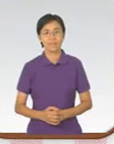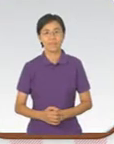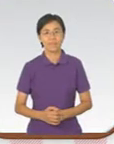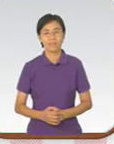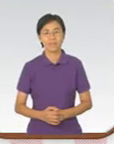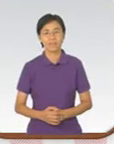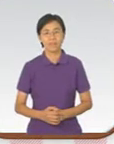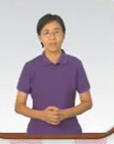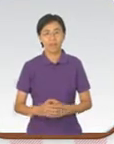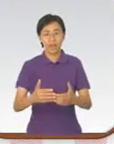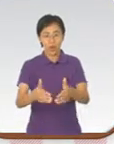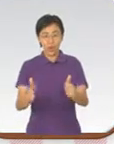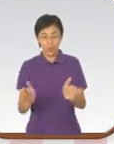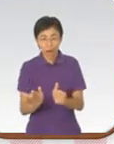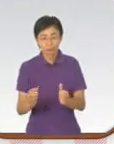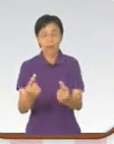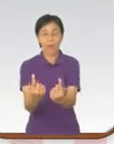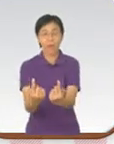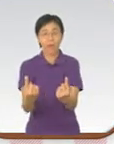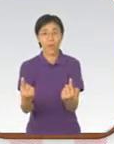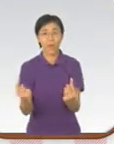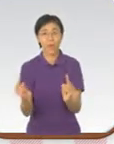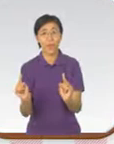แต่งด้านข้างนะครับด้วยคอนเซ็ปต์ทั้งหมดแถวตรง